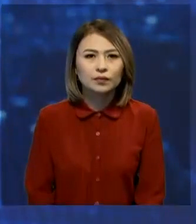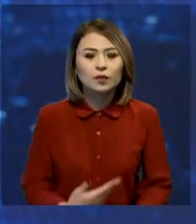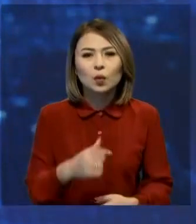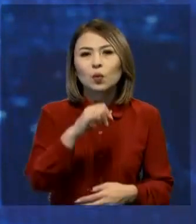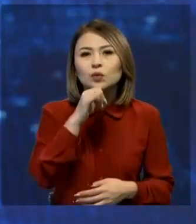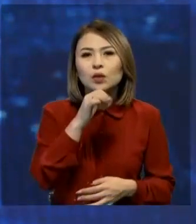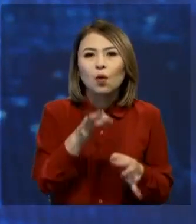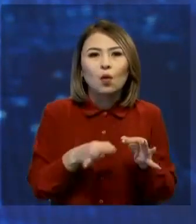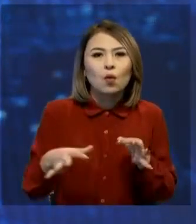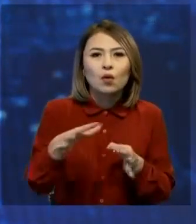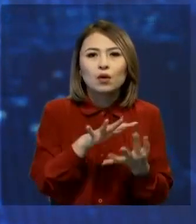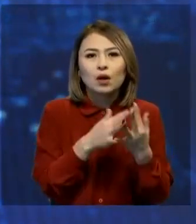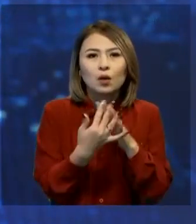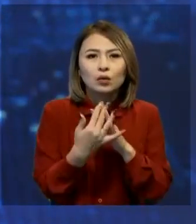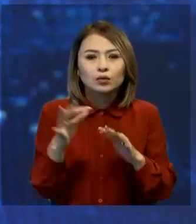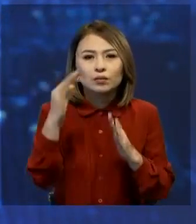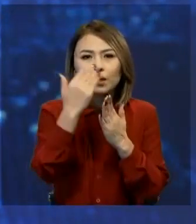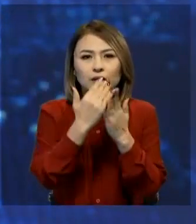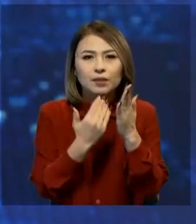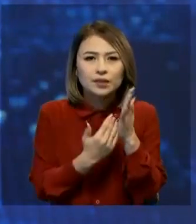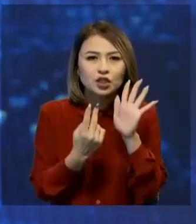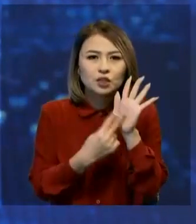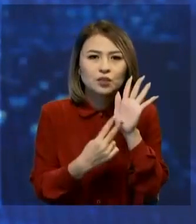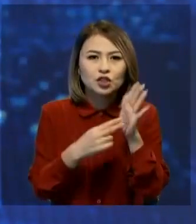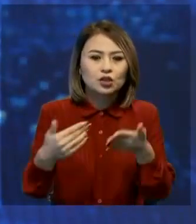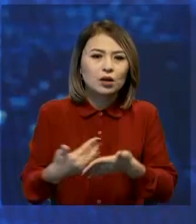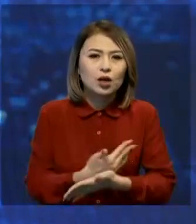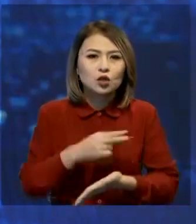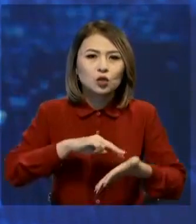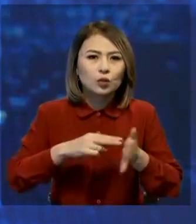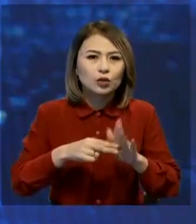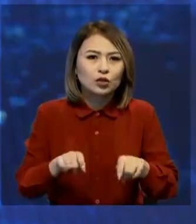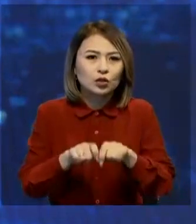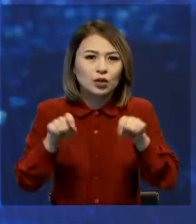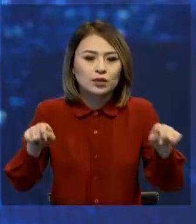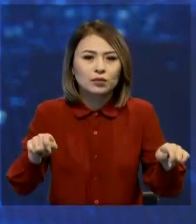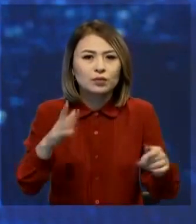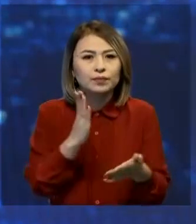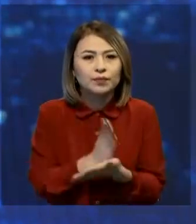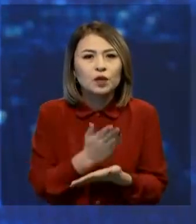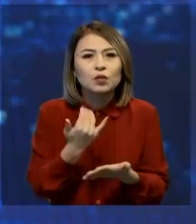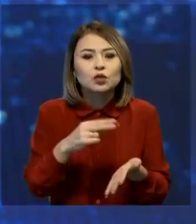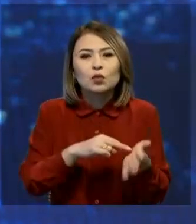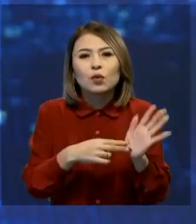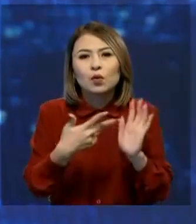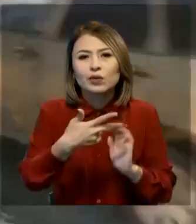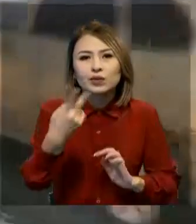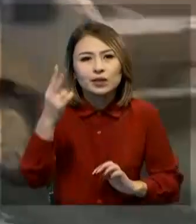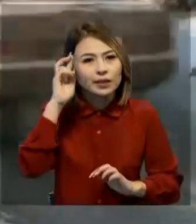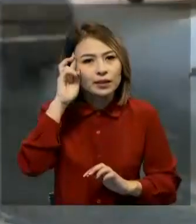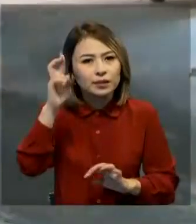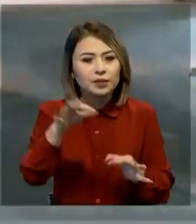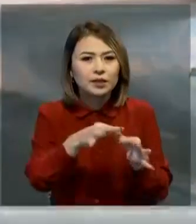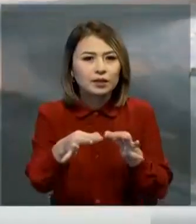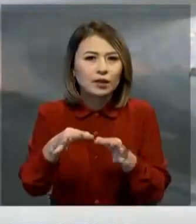Биыл Қостанай облысында ауыл ел бесігі бағдарламасы аясында 70 жаңа жобаны жүзеге асыру көзделіп отыр. Бұл жобалар